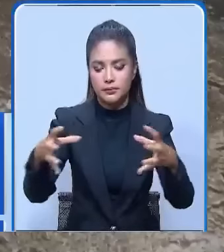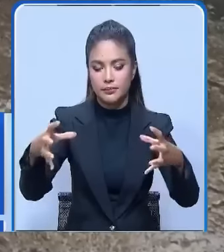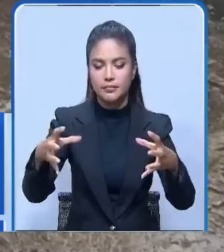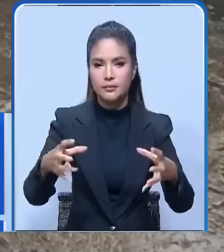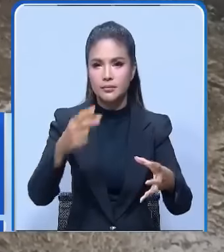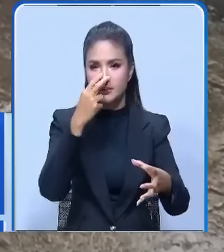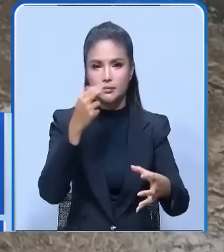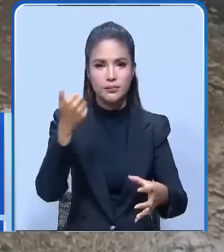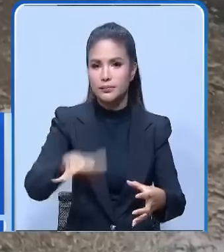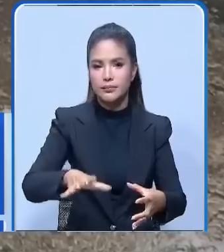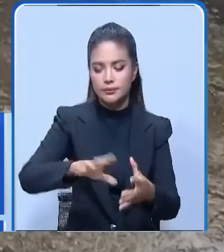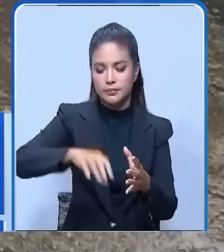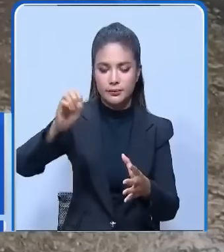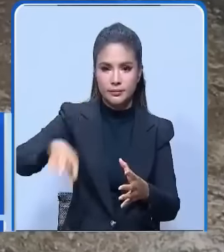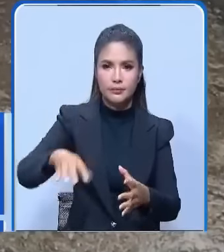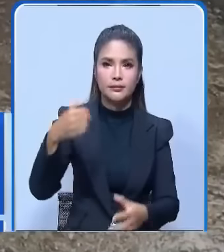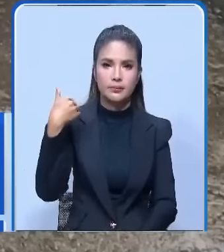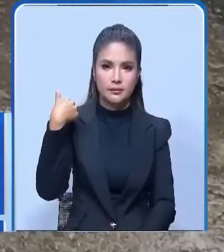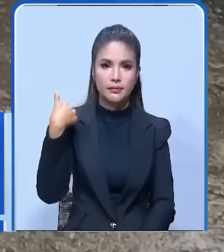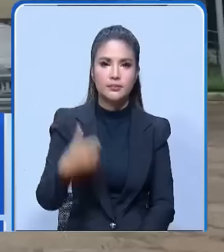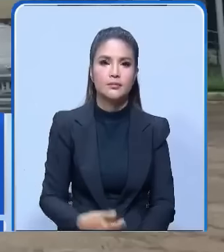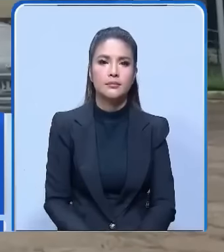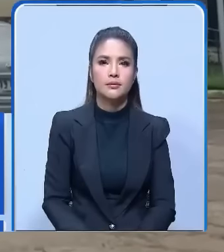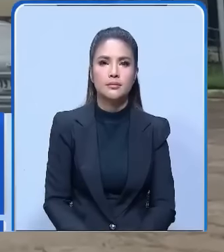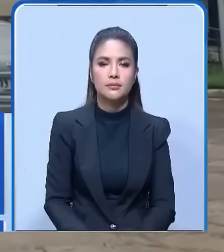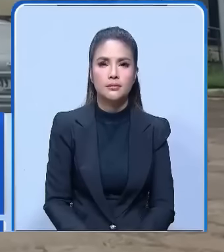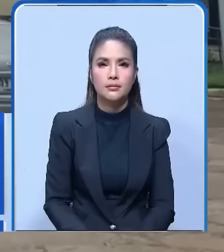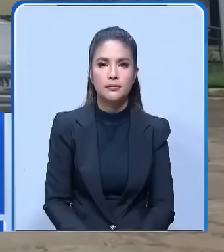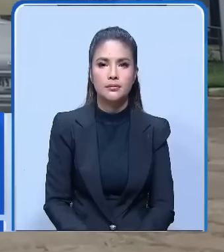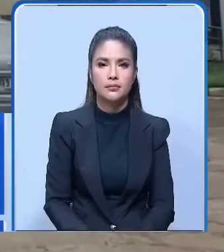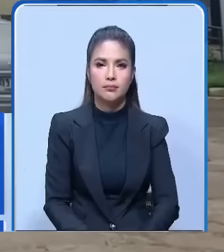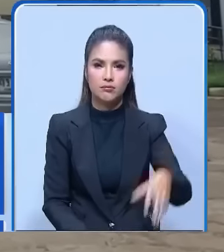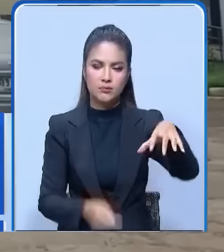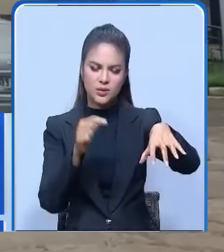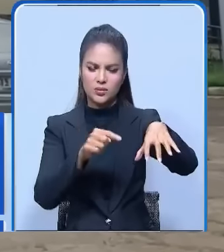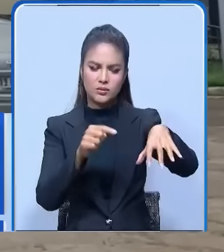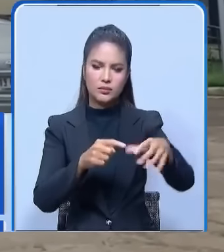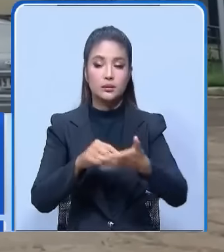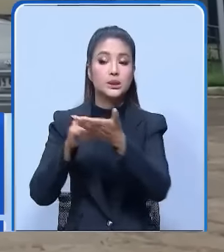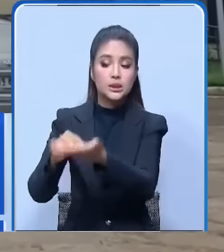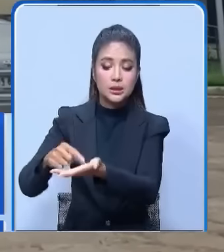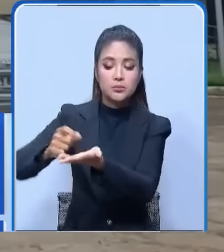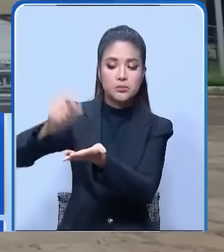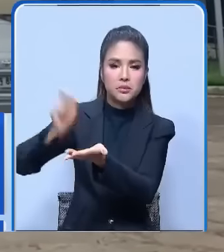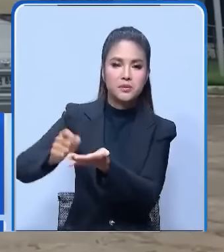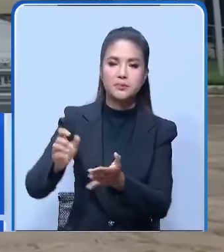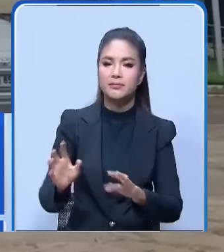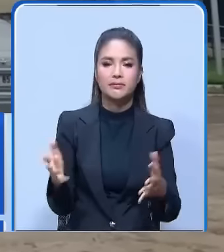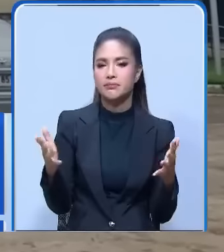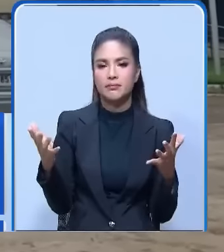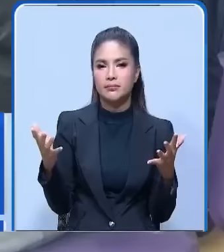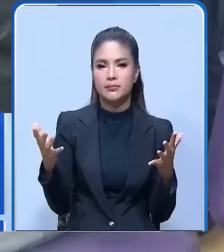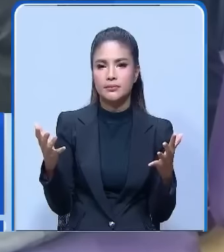ไปแล้วตรวจสอบไปยังเทศบาลตำบลโคกรวดก็ไม่พบว่าอู่แห่งนี้มีการยื่นจดทะเบียนประกอบกิจการแต่อย่างใดและจนถึงต